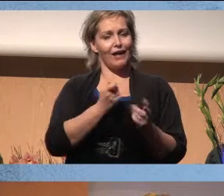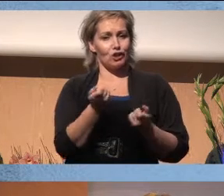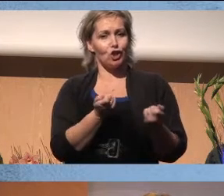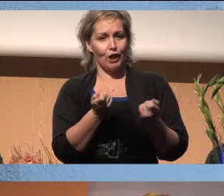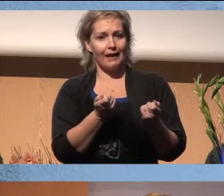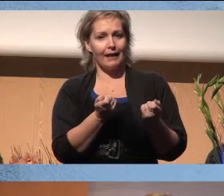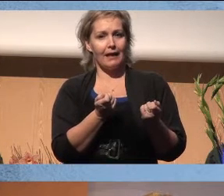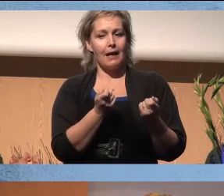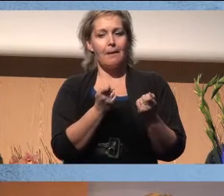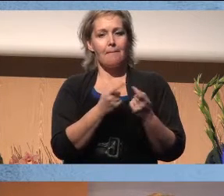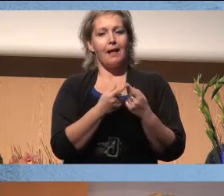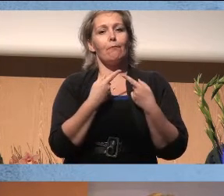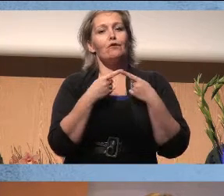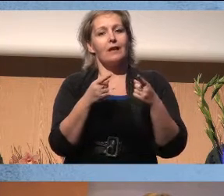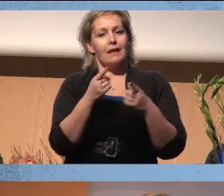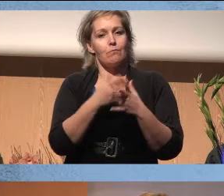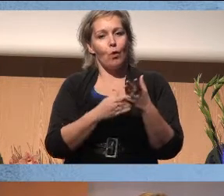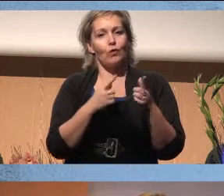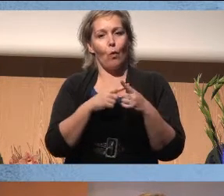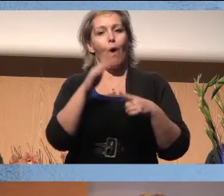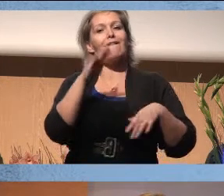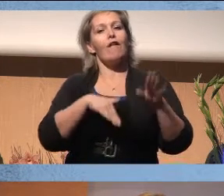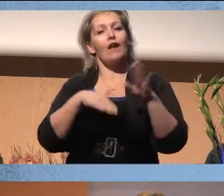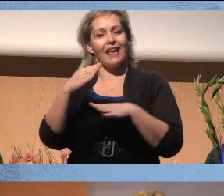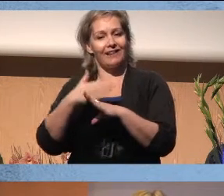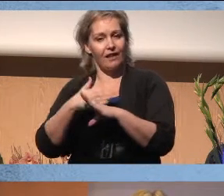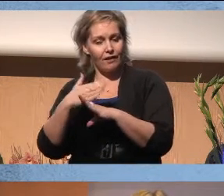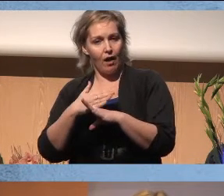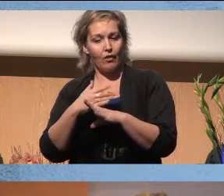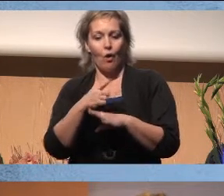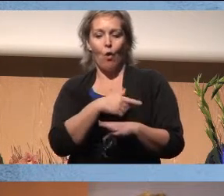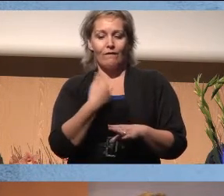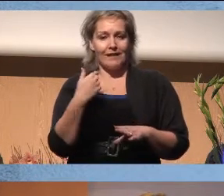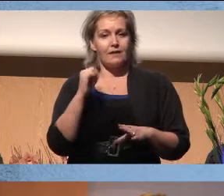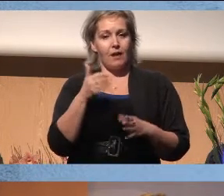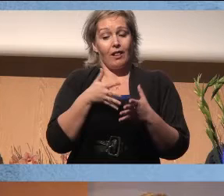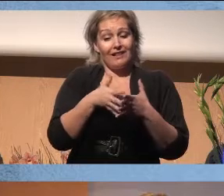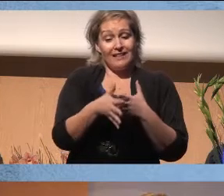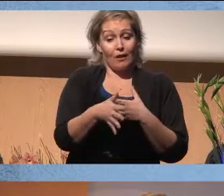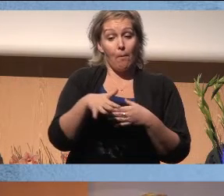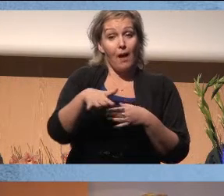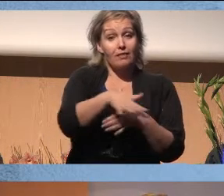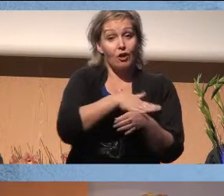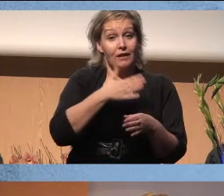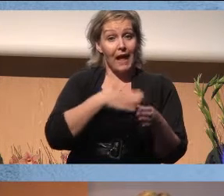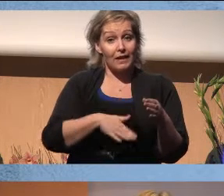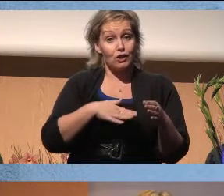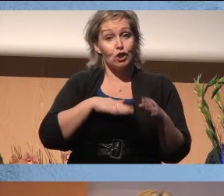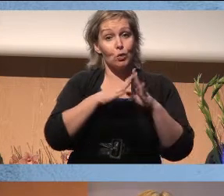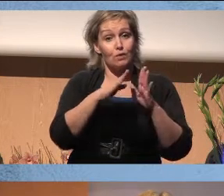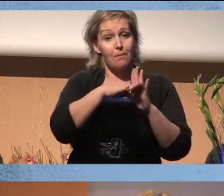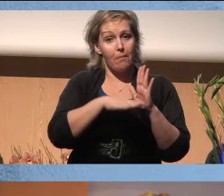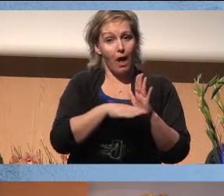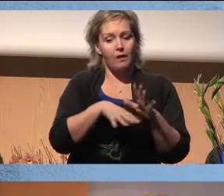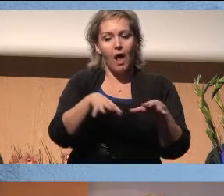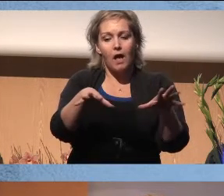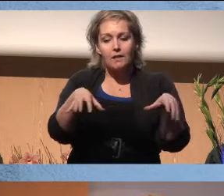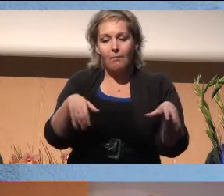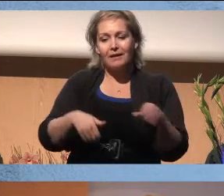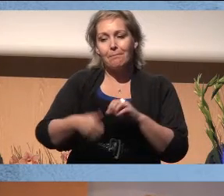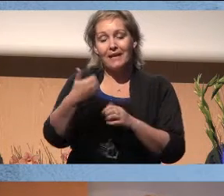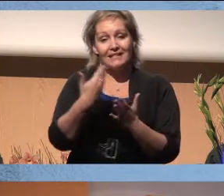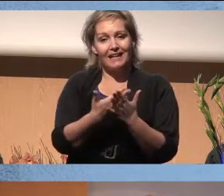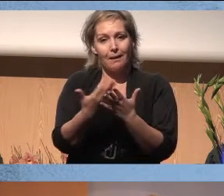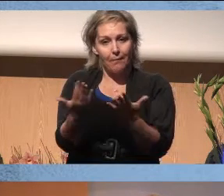styring, men på ulikt vis og i varierende grad. Og vi skal gjennom nasjonal helse- og sykehusplan samle de beste